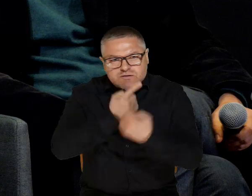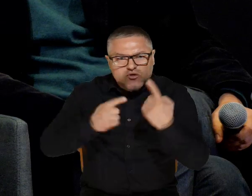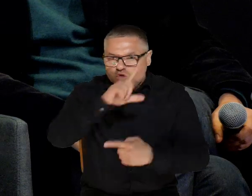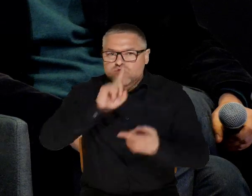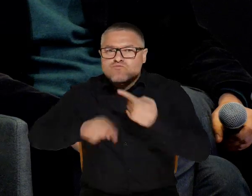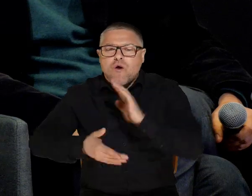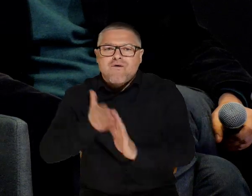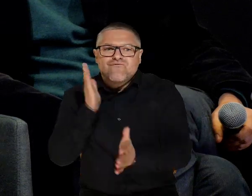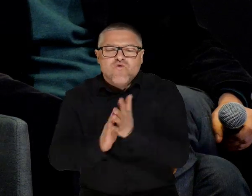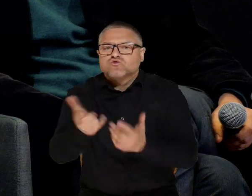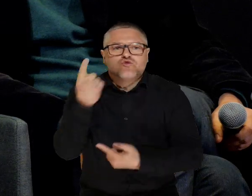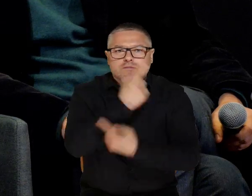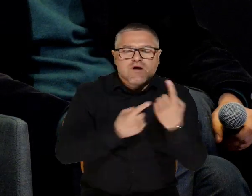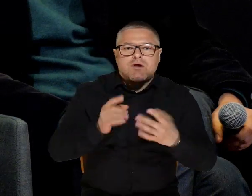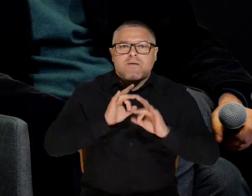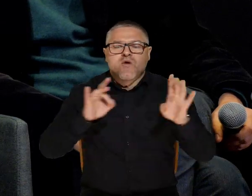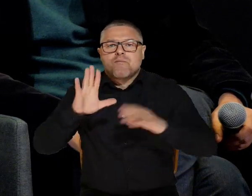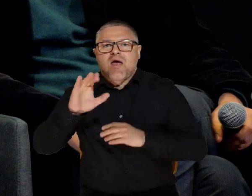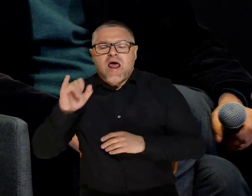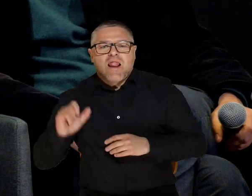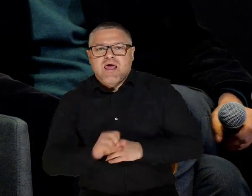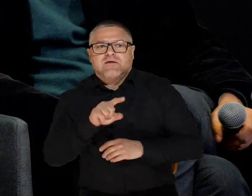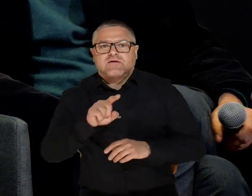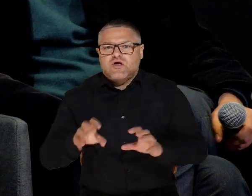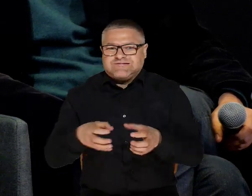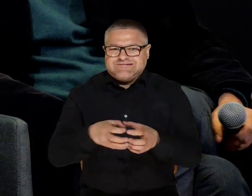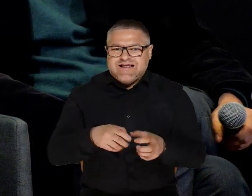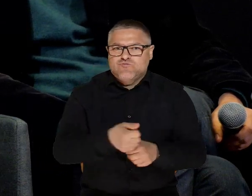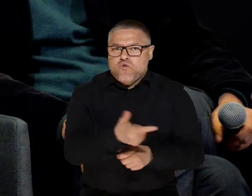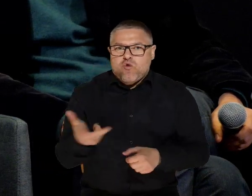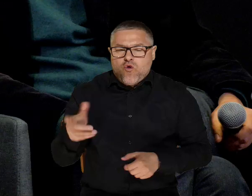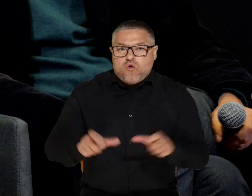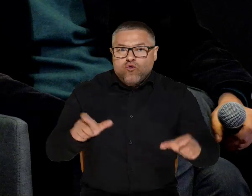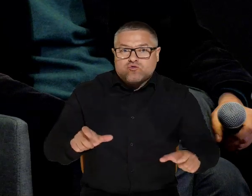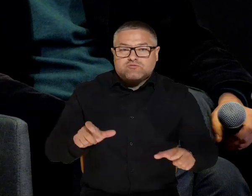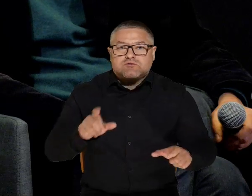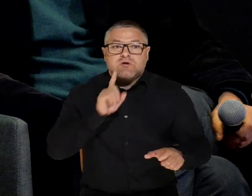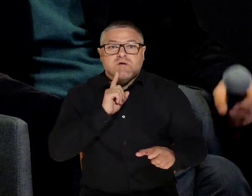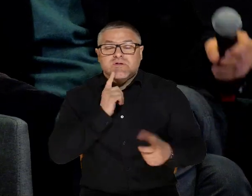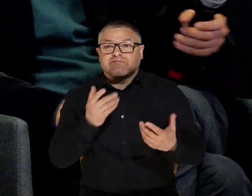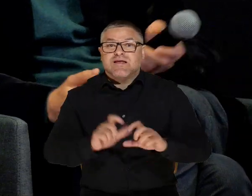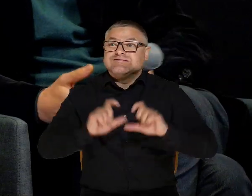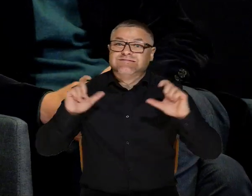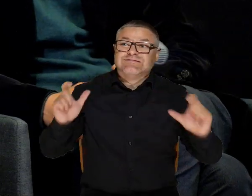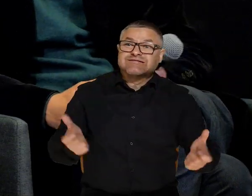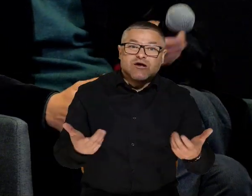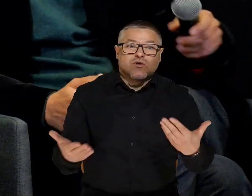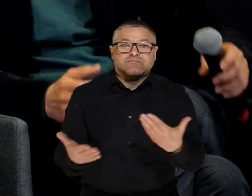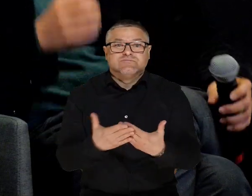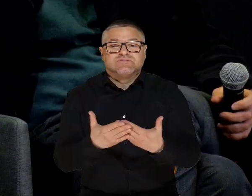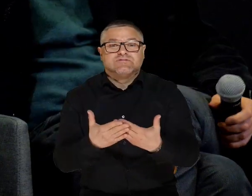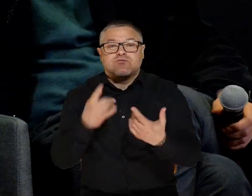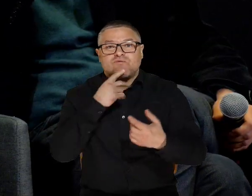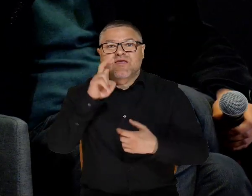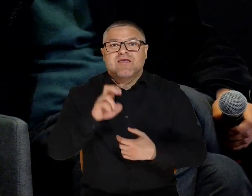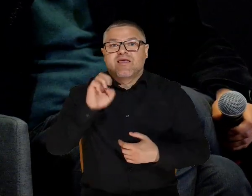po wojnie, czyli profesor Baley i jego zespół, no to chyba zamknięto im w ogóle ten zakład higieny psychicznej,